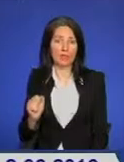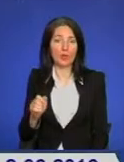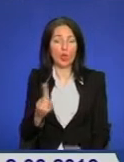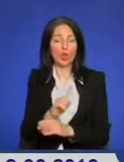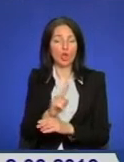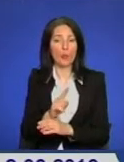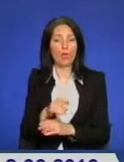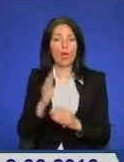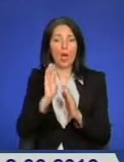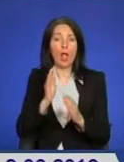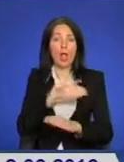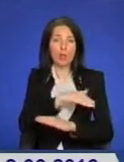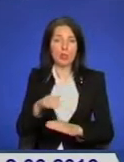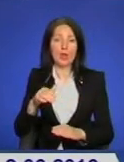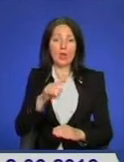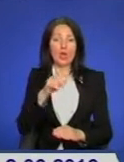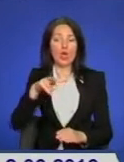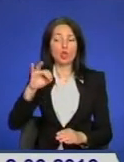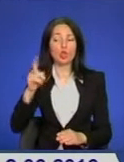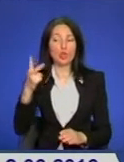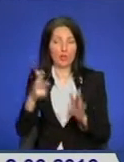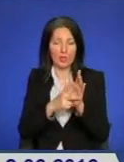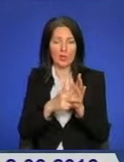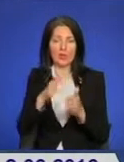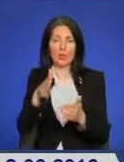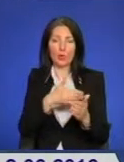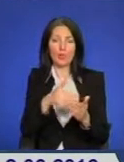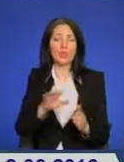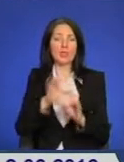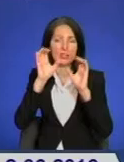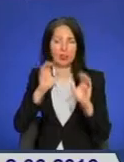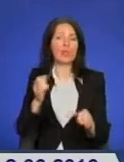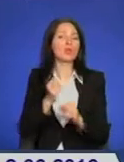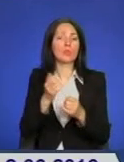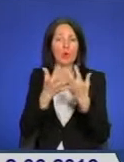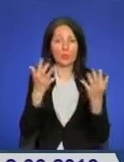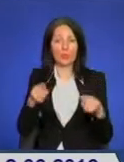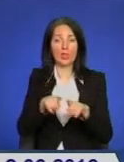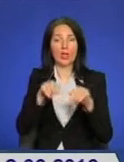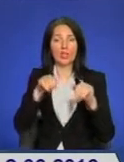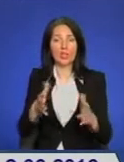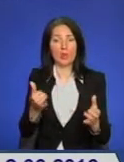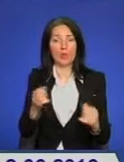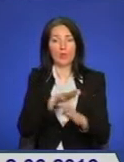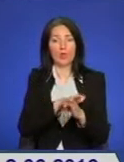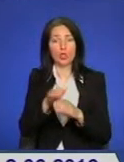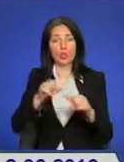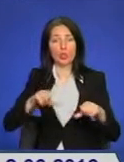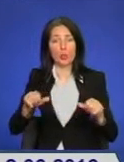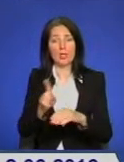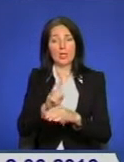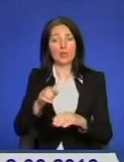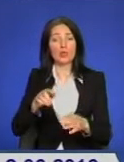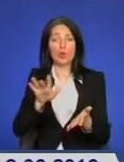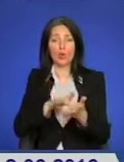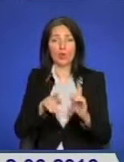В Тернополі на проспекті Злуки 8 демонтували незаконно встановлену огорожу. Таке рішення прийняв виконавчий комітет Тернопільської міської ради на